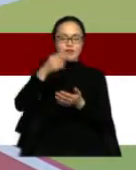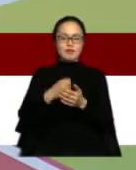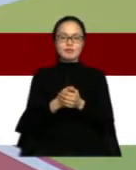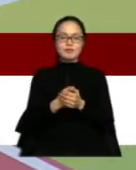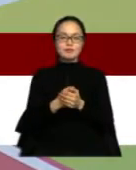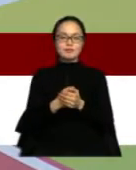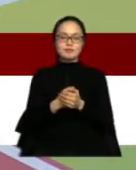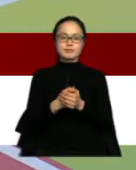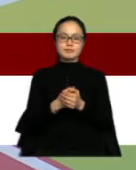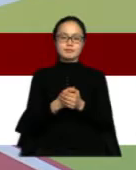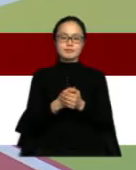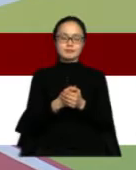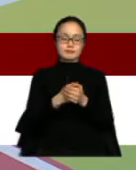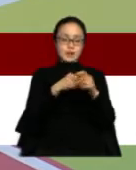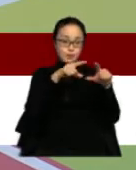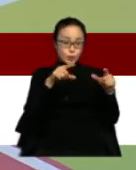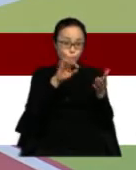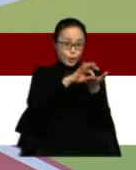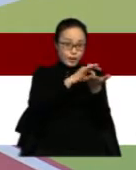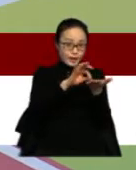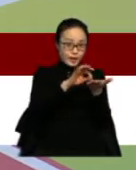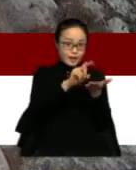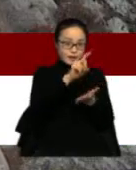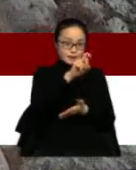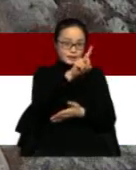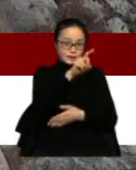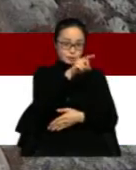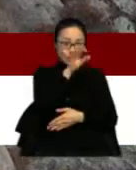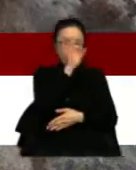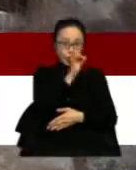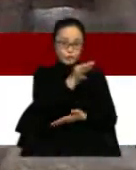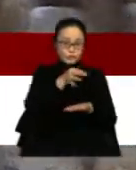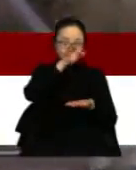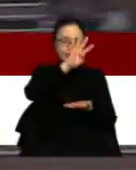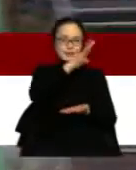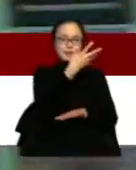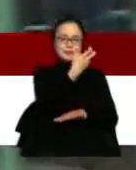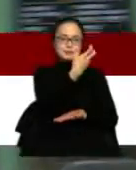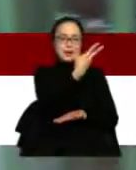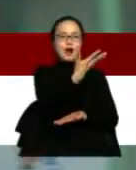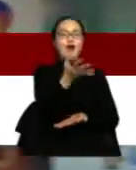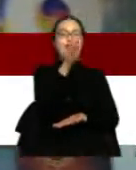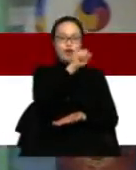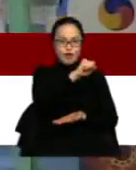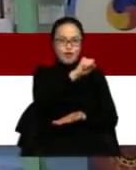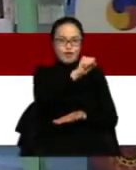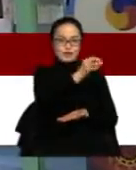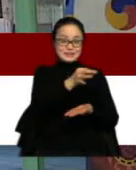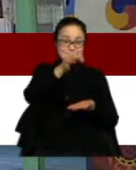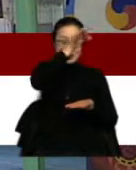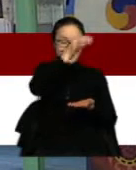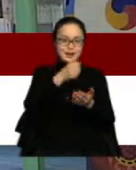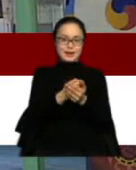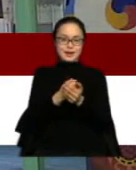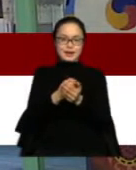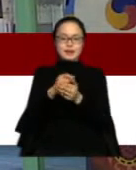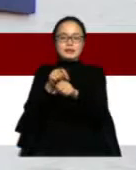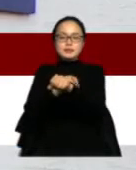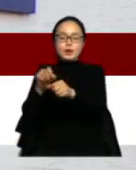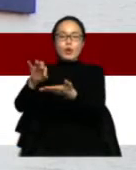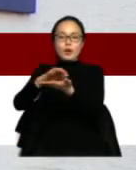것입니다 일반 100 에는 11.0 2% 인 자백 28억 8천만 원이 증가했고 특별 회계는